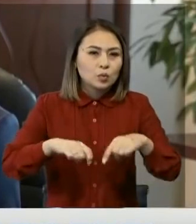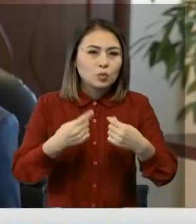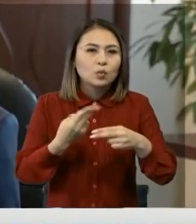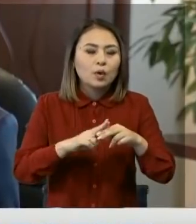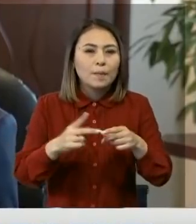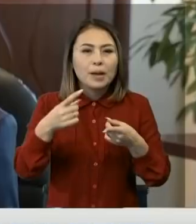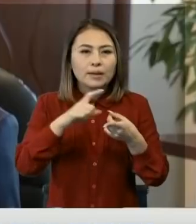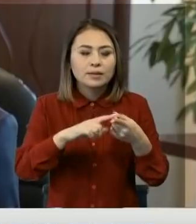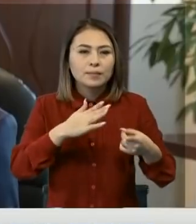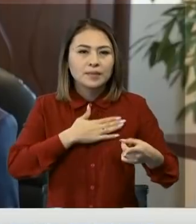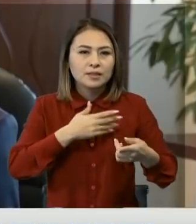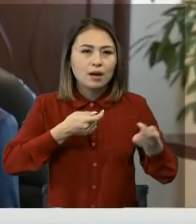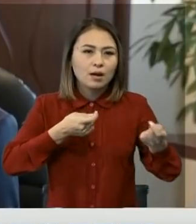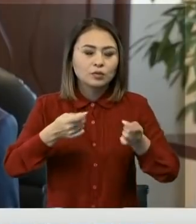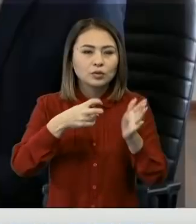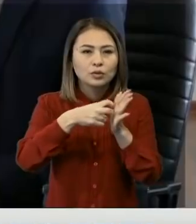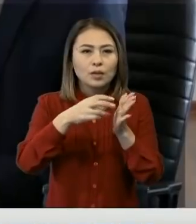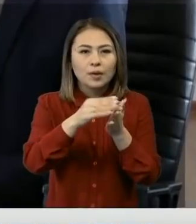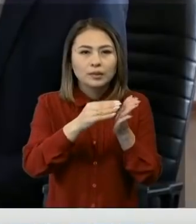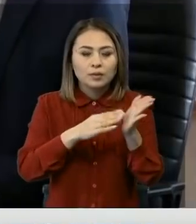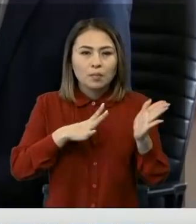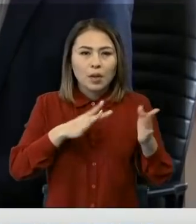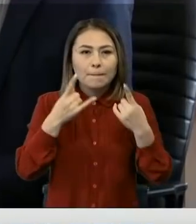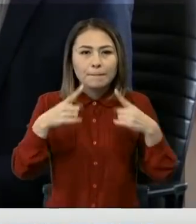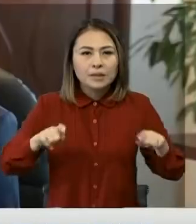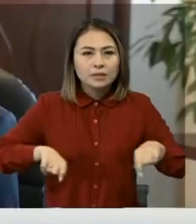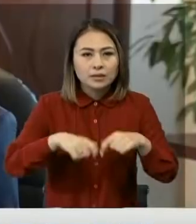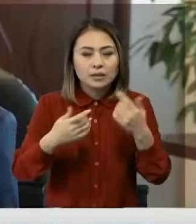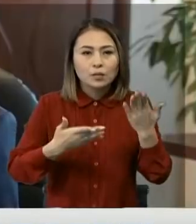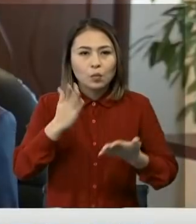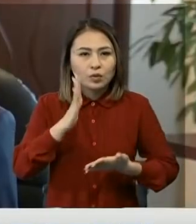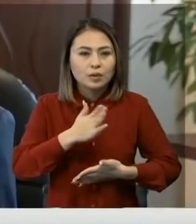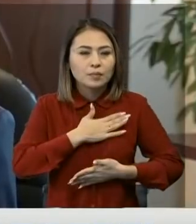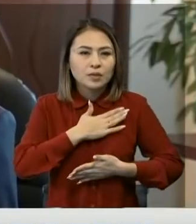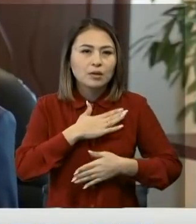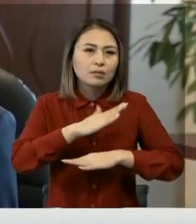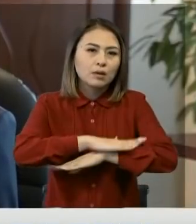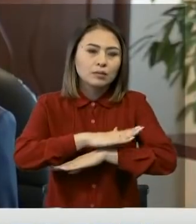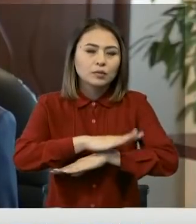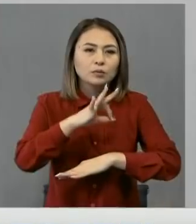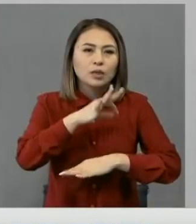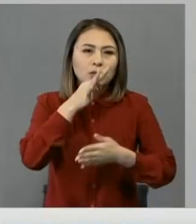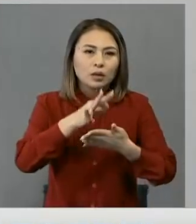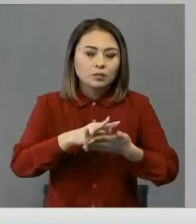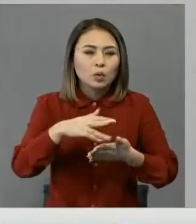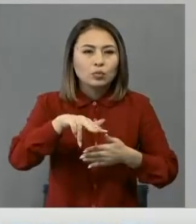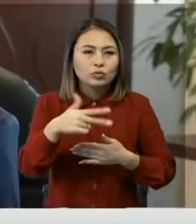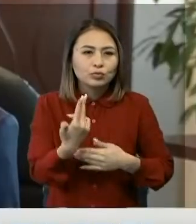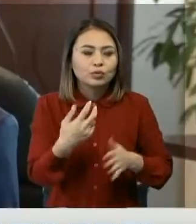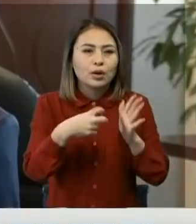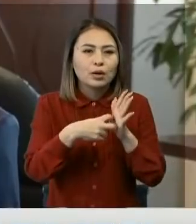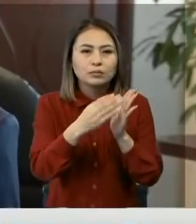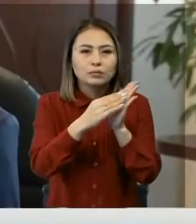осыған байланысты біз жаңа әкімшілік хаттамалар толтырдық. Басқа заңбұзушылық фактілері болатын болса, онда біз тәртіптік жауапкершілікке тартамыз. 33